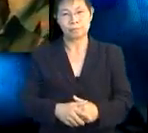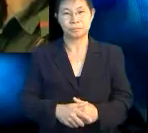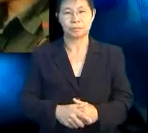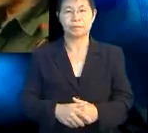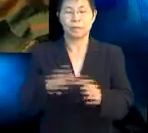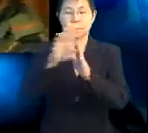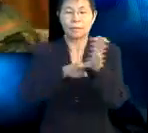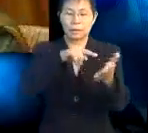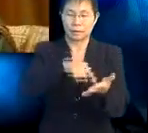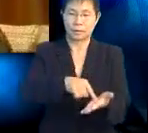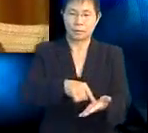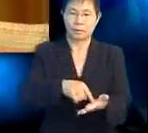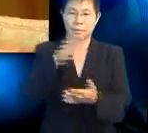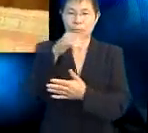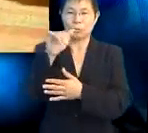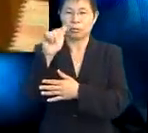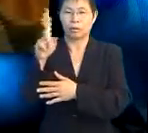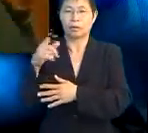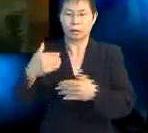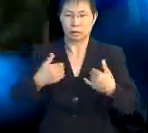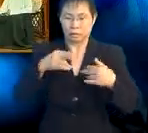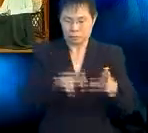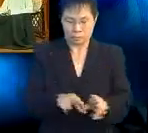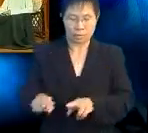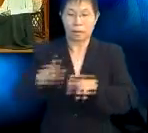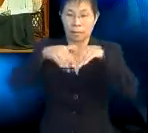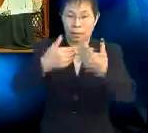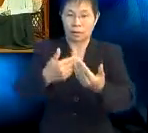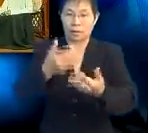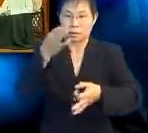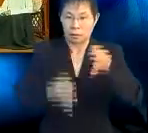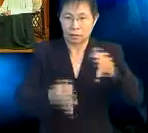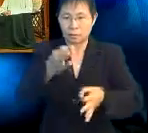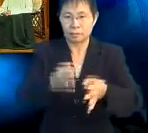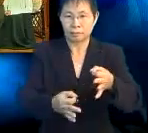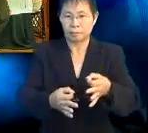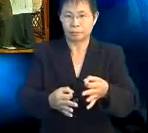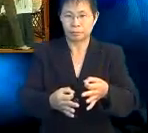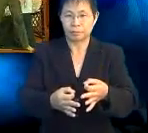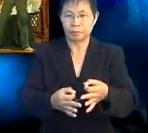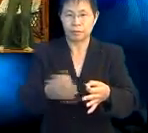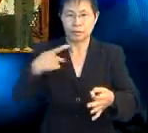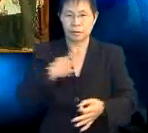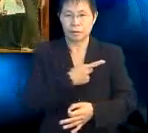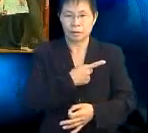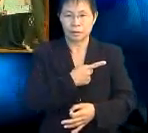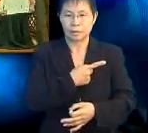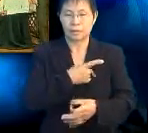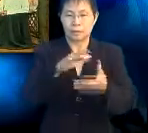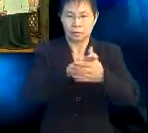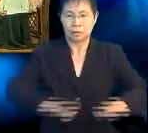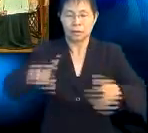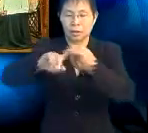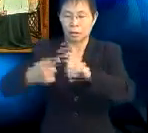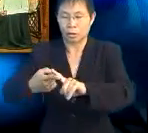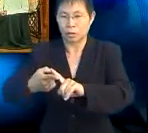Begini, Murad ada rancangan. Bagaimana kalau kita menyelamatkan kawan-kawan